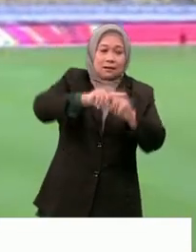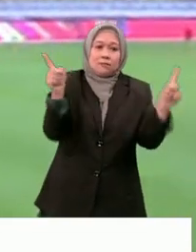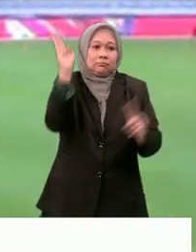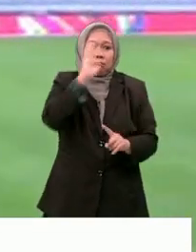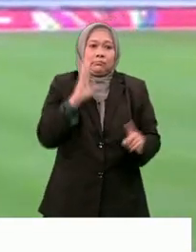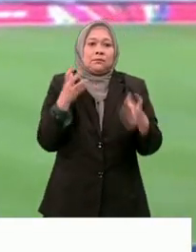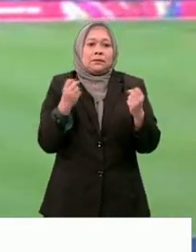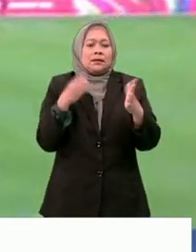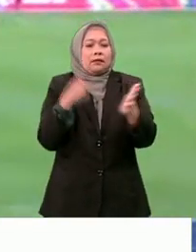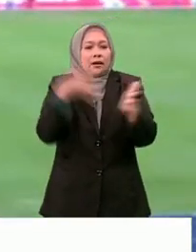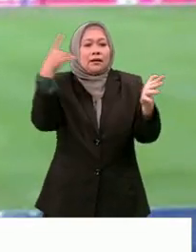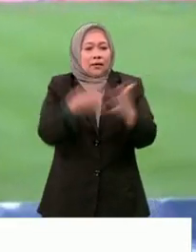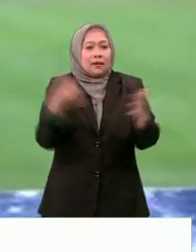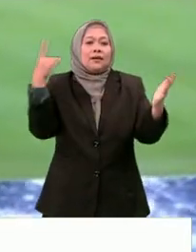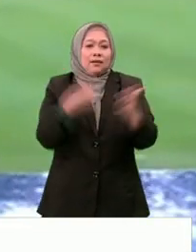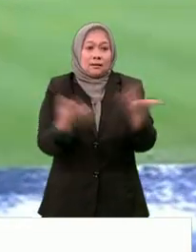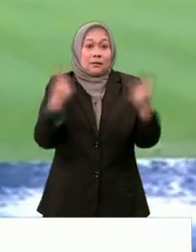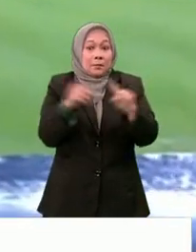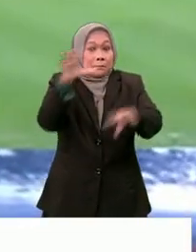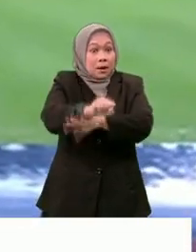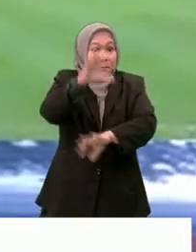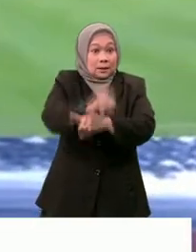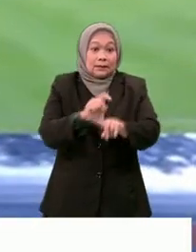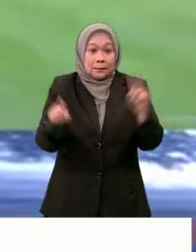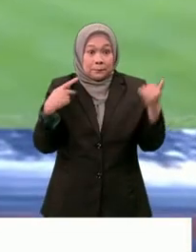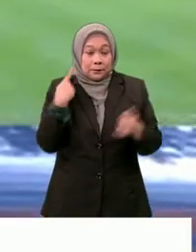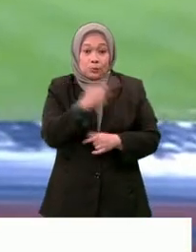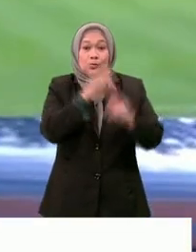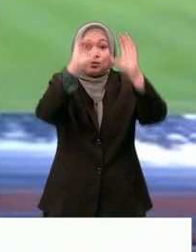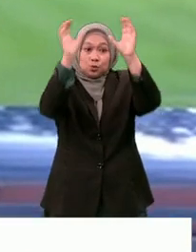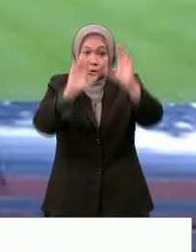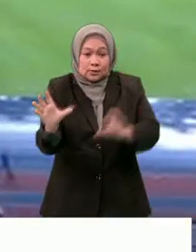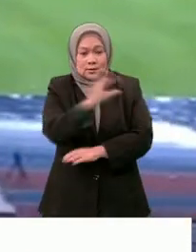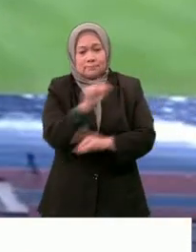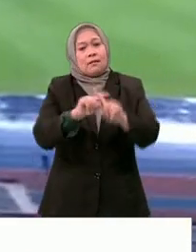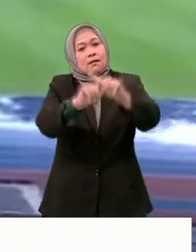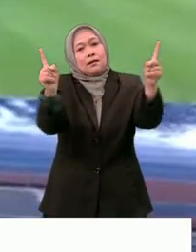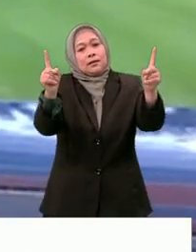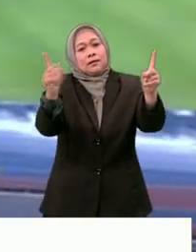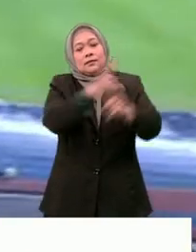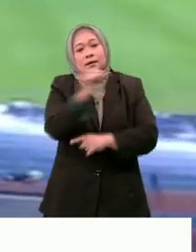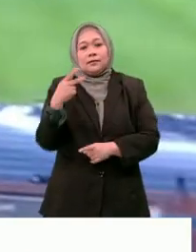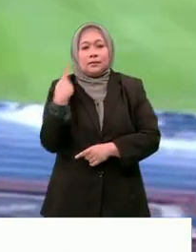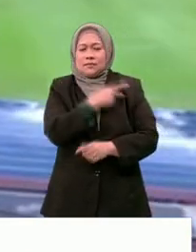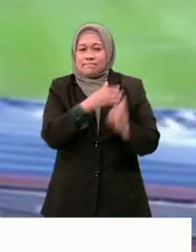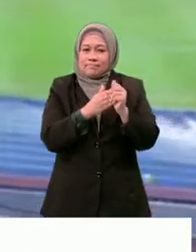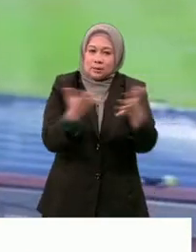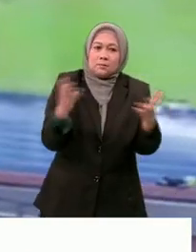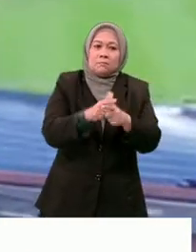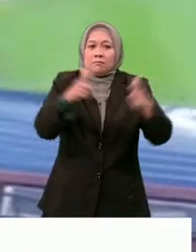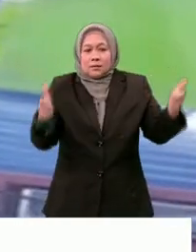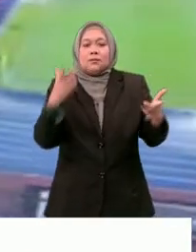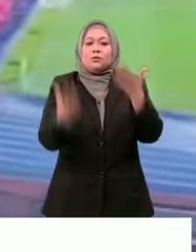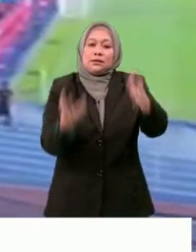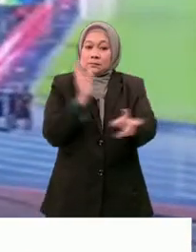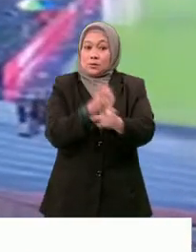Malaysia. Walaupun bermain pada waktu malam, namun keadaan cuaca dan sebagainya memang agak berbeza dan dengan fizikal mereka yang agak besar sebenarnya